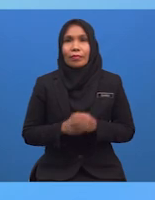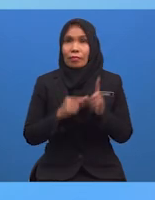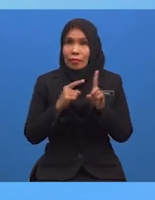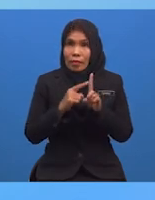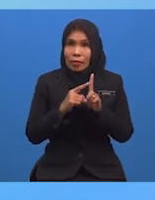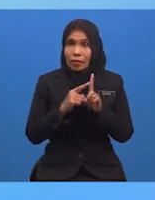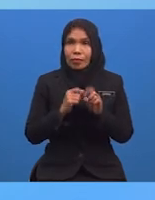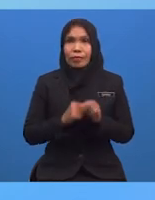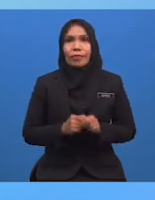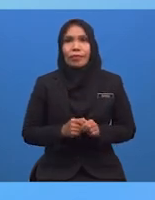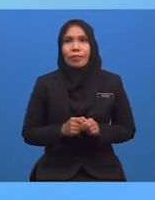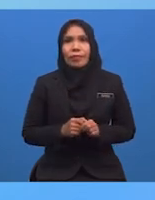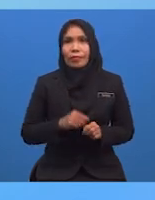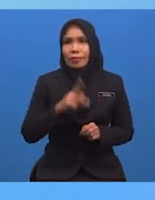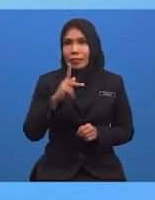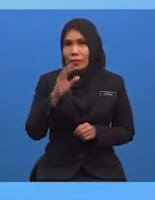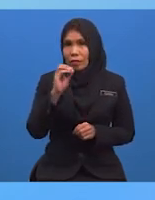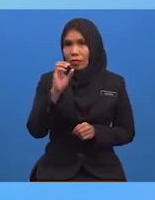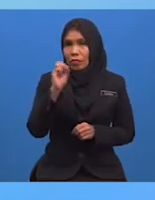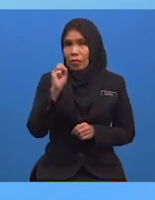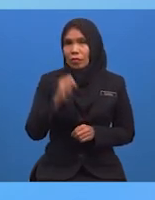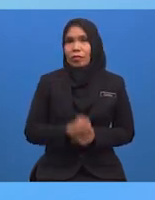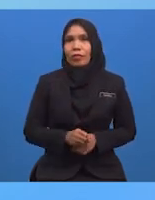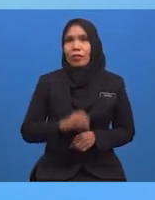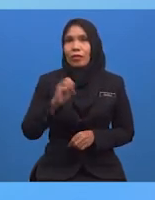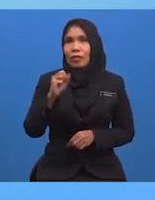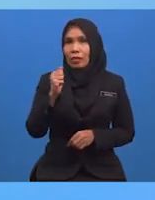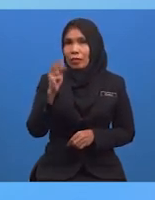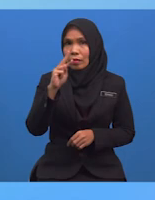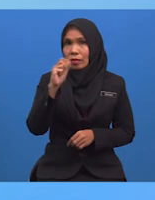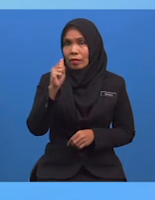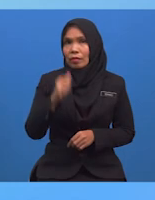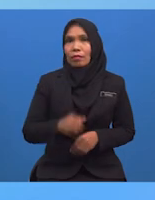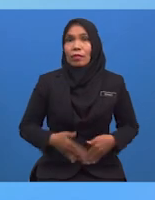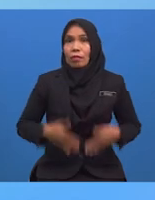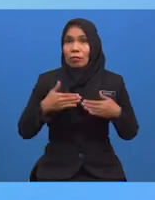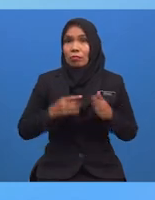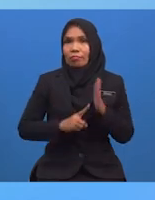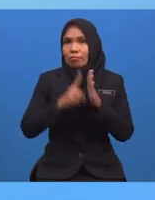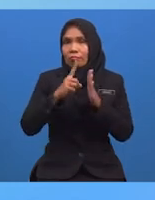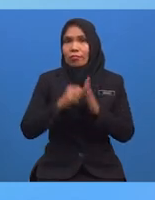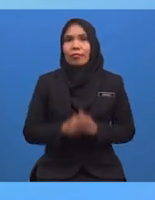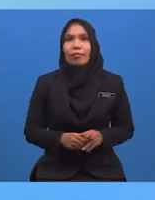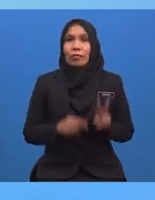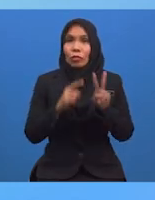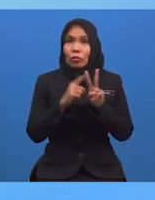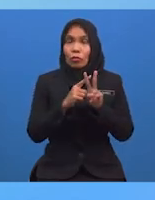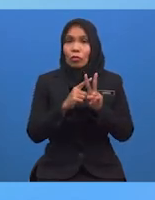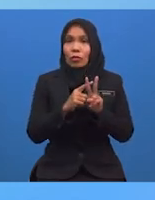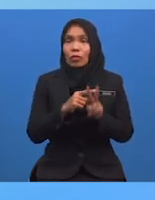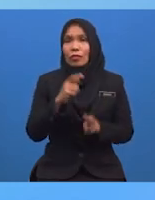iaitu pertama, kos sara hidup meningkat. Kedua, taraf hidup akan